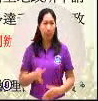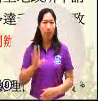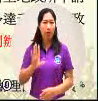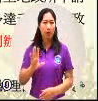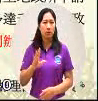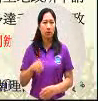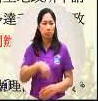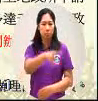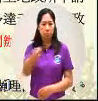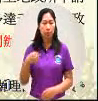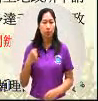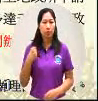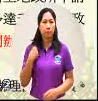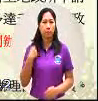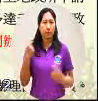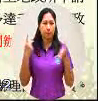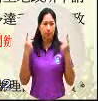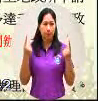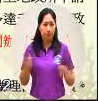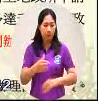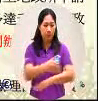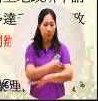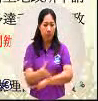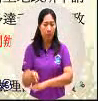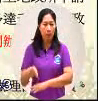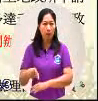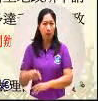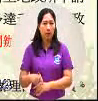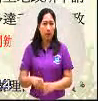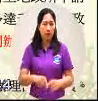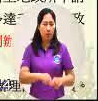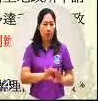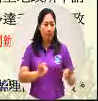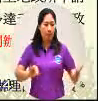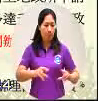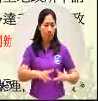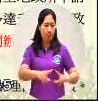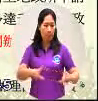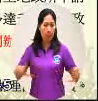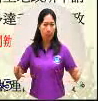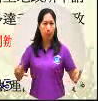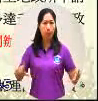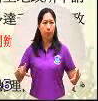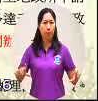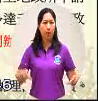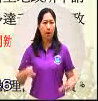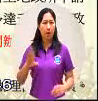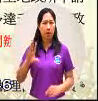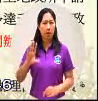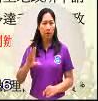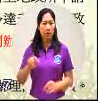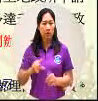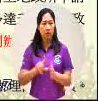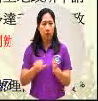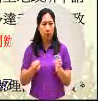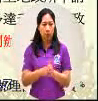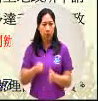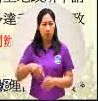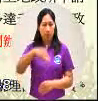沿乡这个幅员广大，那么有时候在山区的气